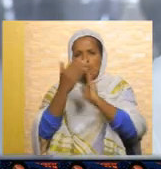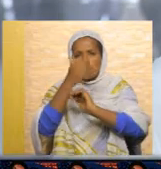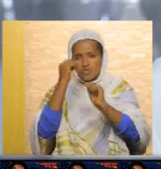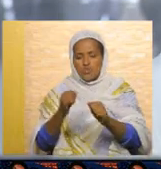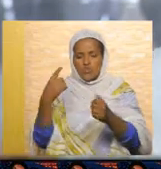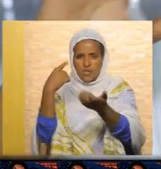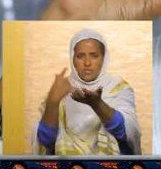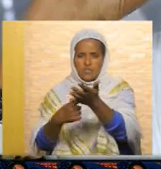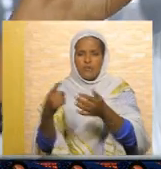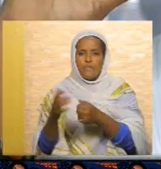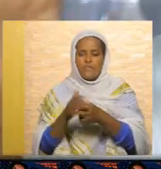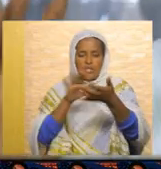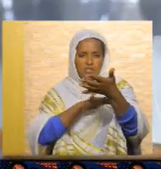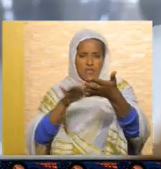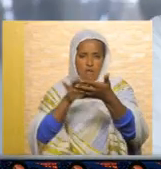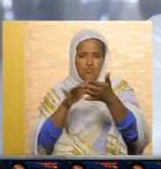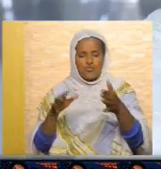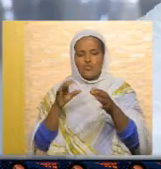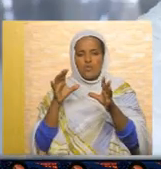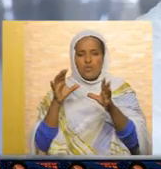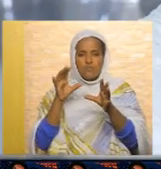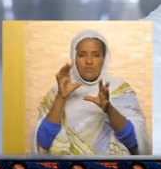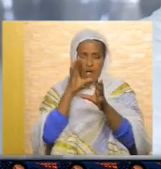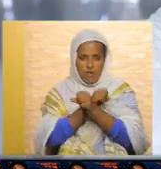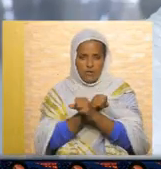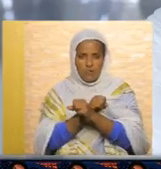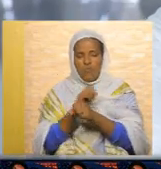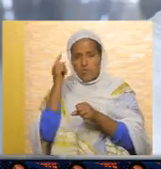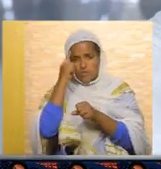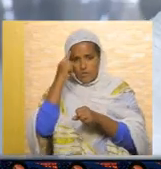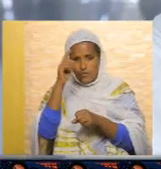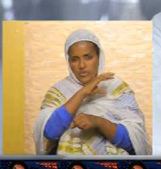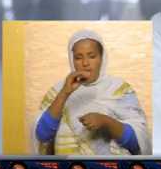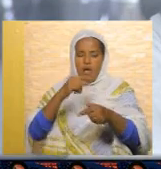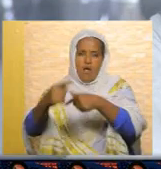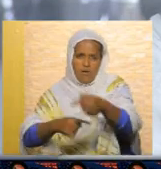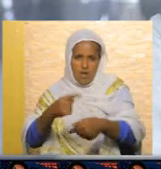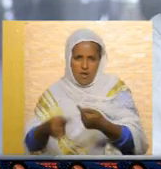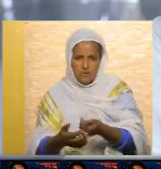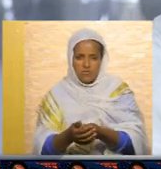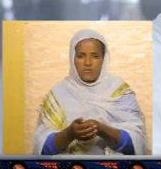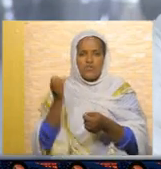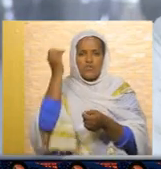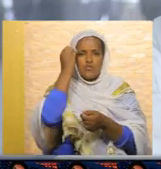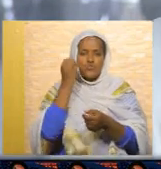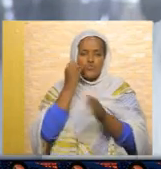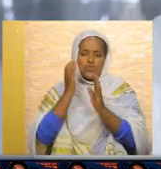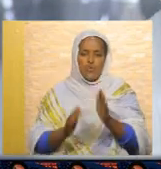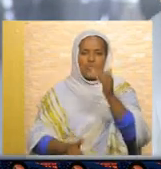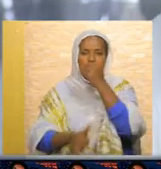ይፈጃል እና ያ ሊሆን እንዲችል ነው አሁን የዚህ የጥናቱ ያለቀው ጥናት